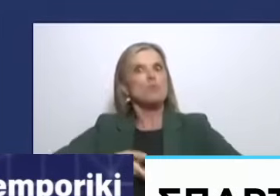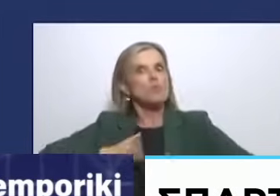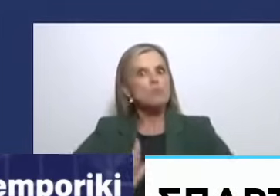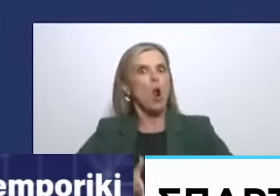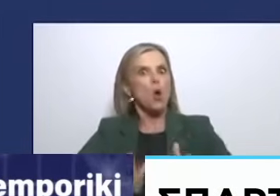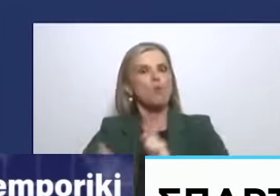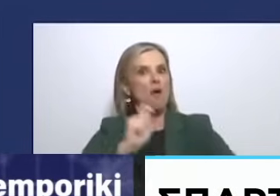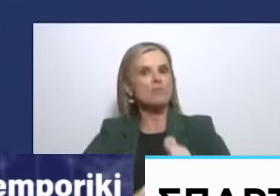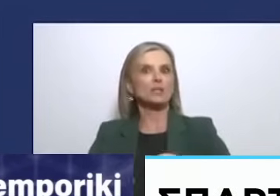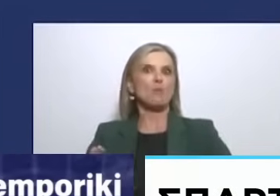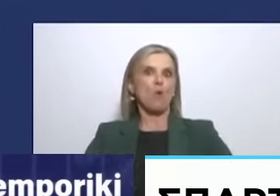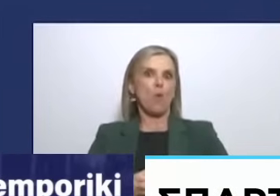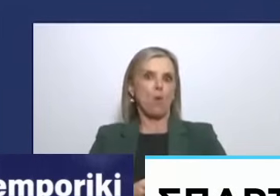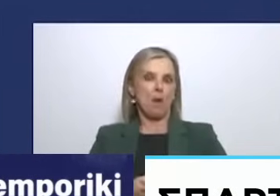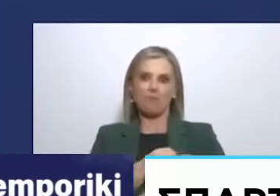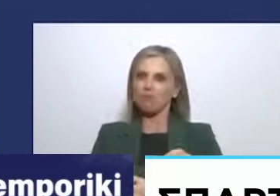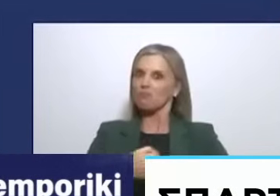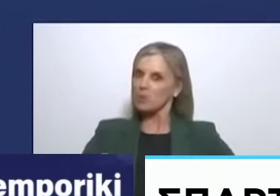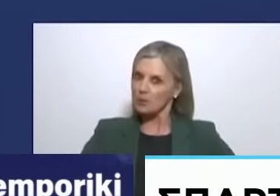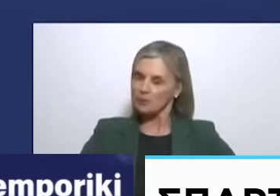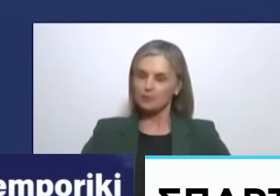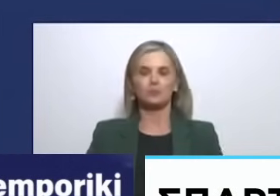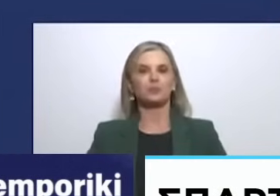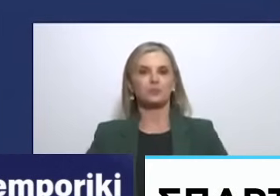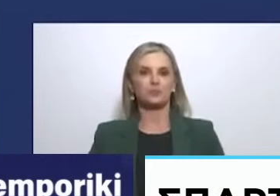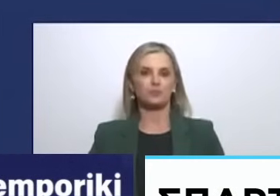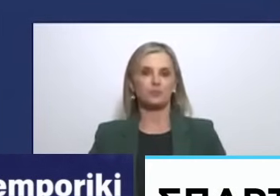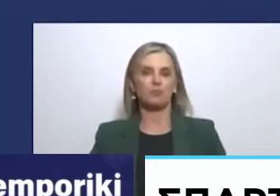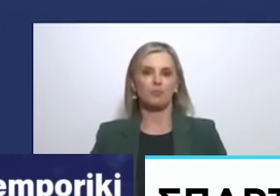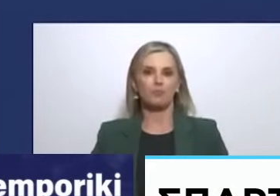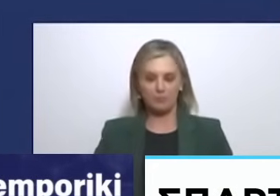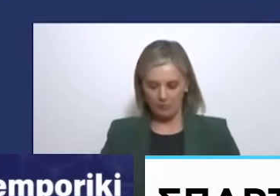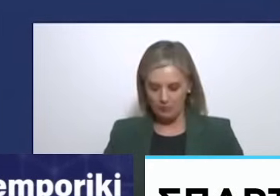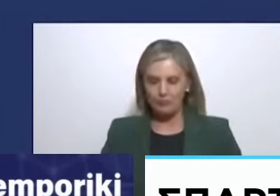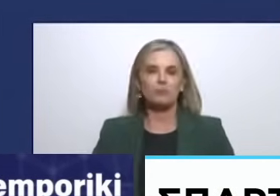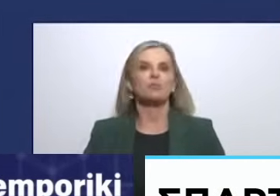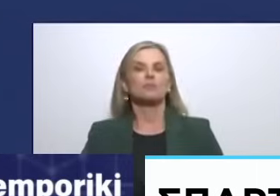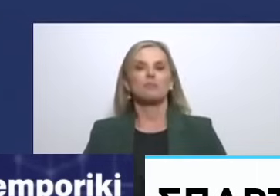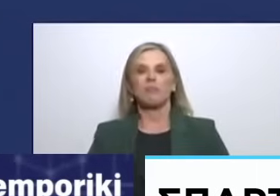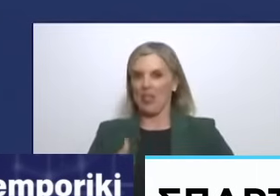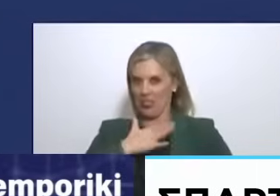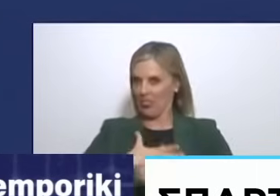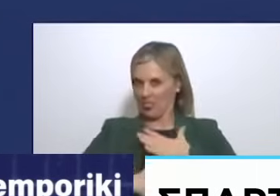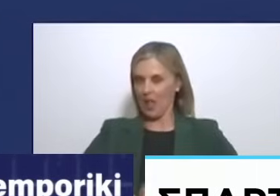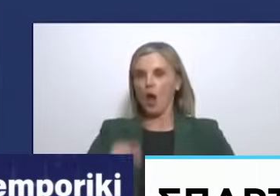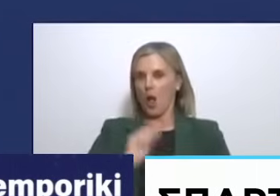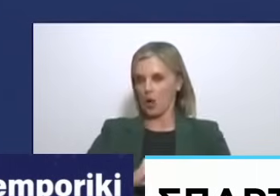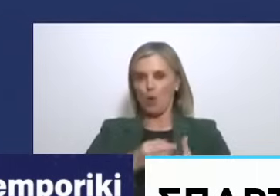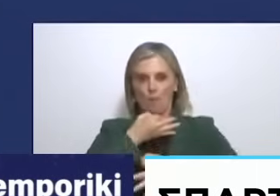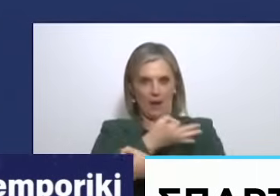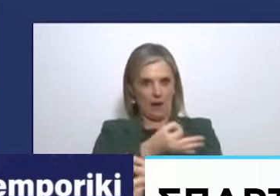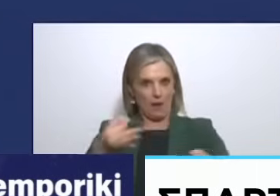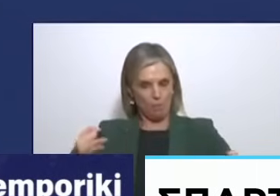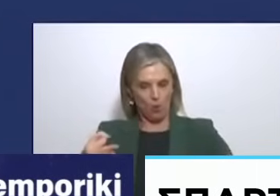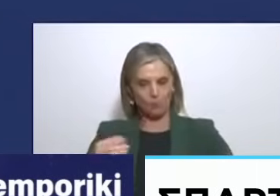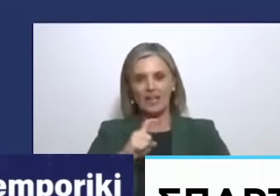θα χάσει την κοινοβουλευτική ιδιότητα το κόμμα? Δεν θα χάσει την ιδιότητα της κοινοβουλευτικής ομάδας. Αυτό είναι σημαντικό,